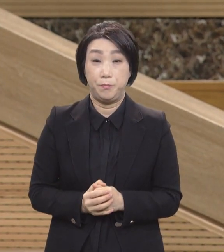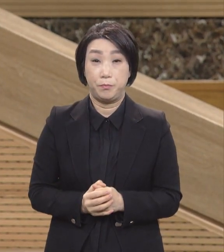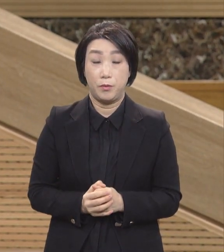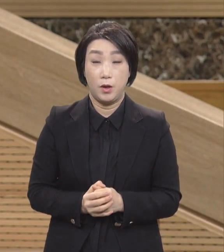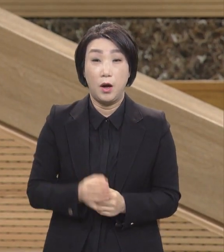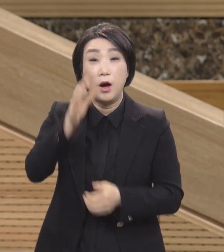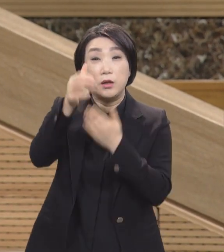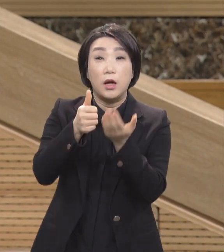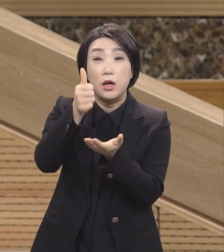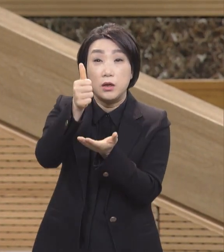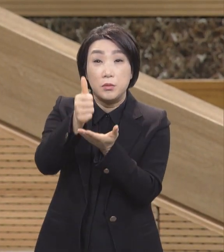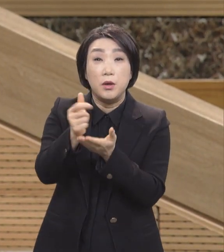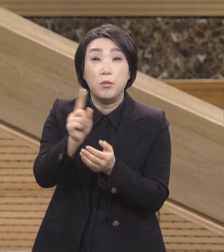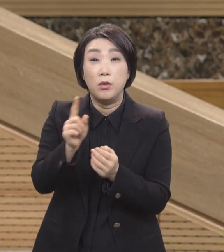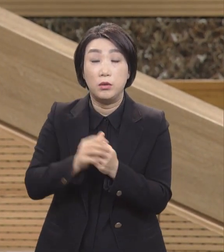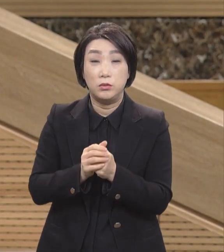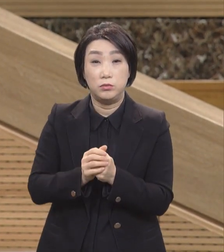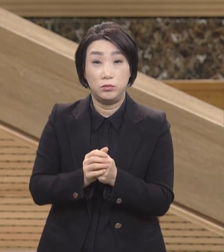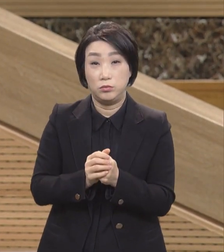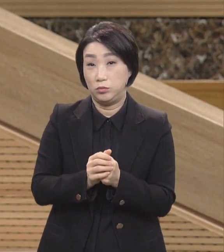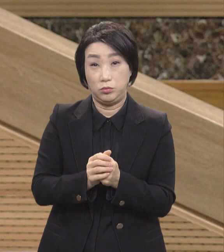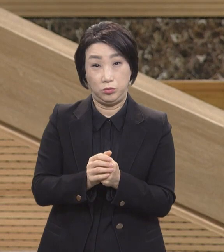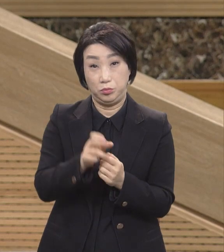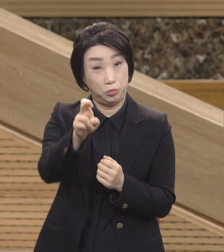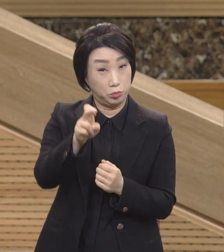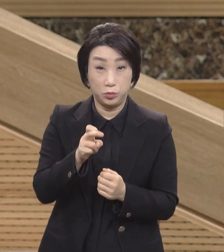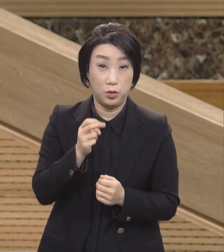그는 공연한 말씀을 아는시오.